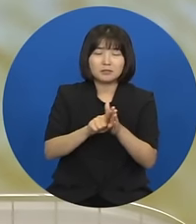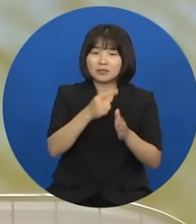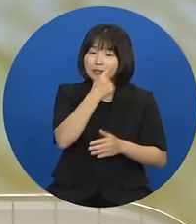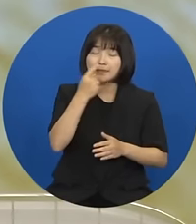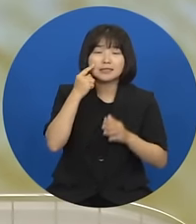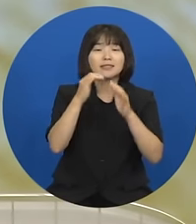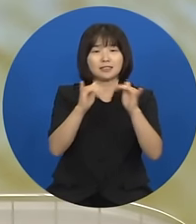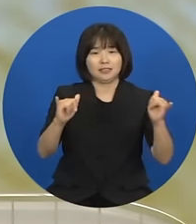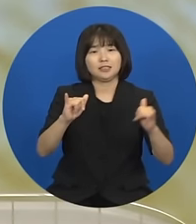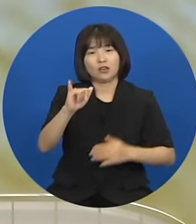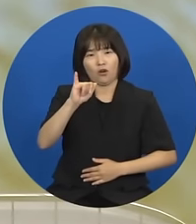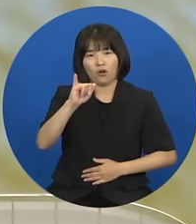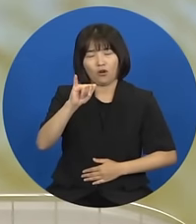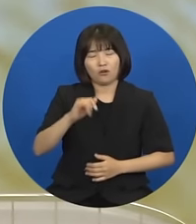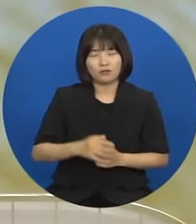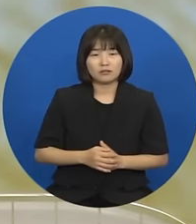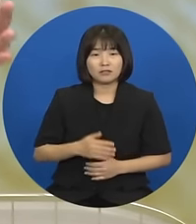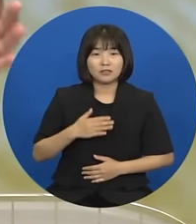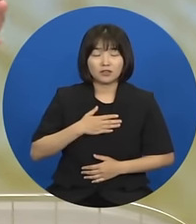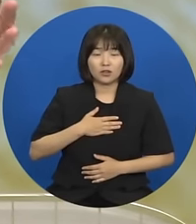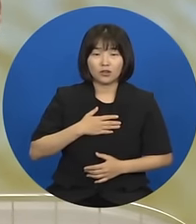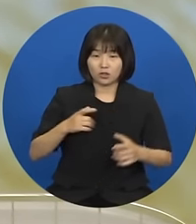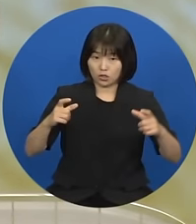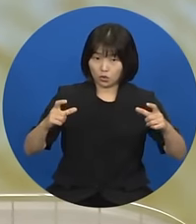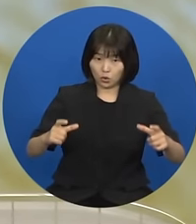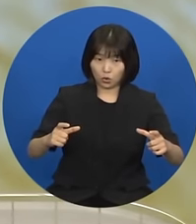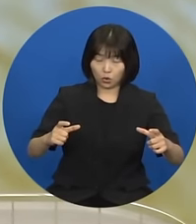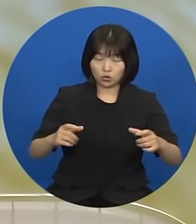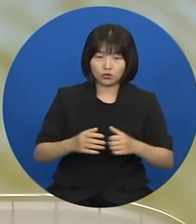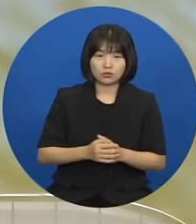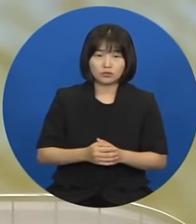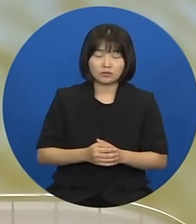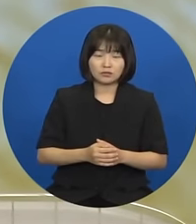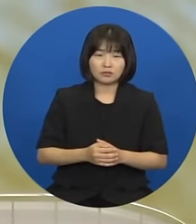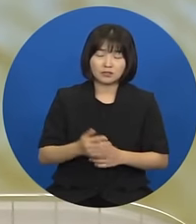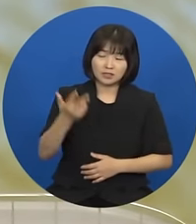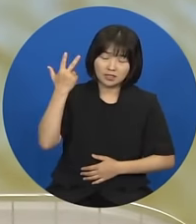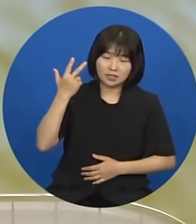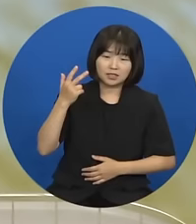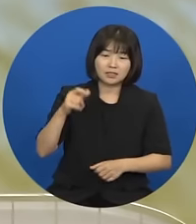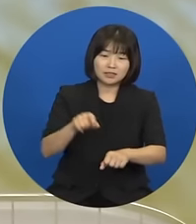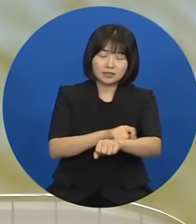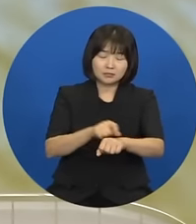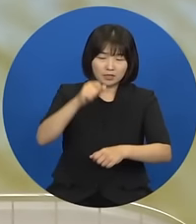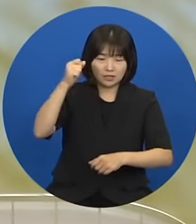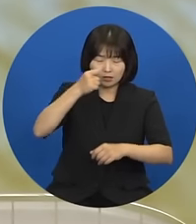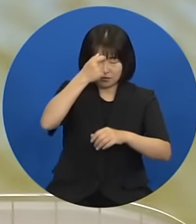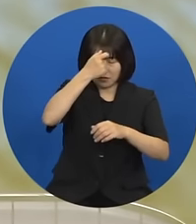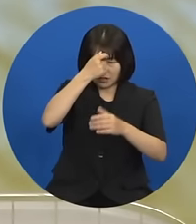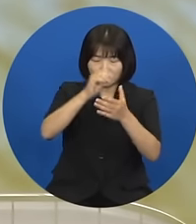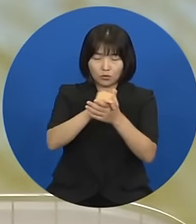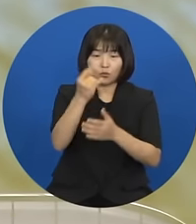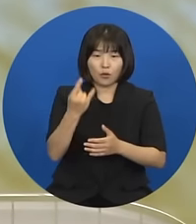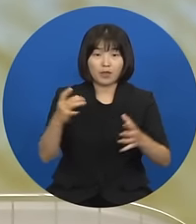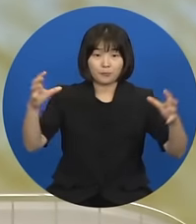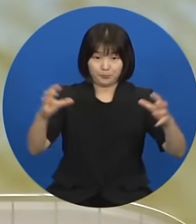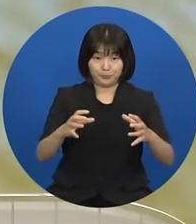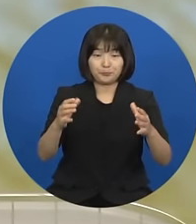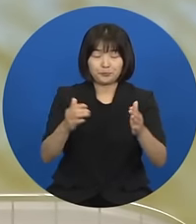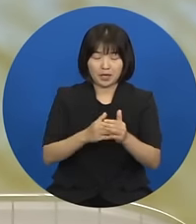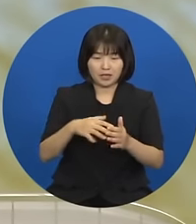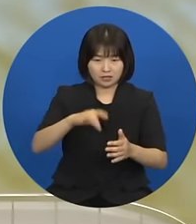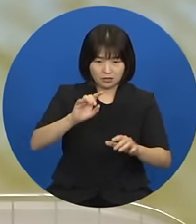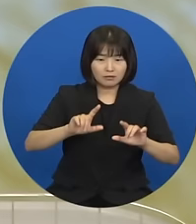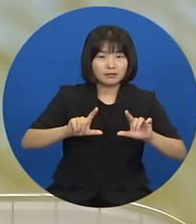계세요. 저희 교구는 지난 한 주간 교구 특별 새벽 기도회로 모였습니다. 그런데 첫날 교구 특별